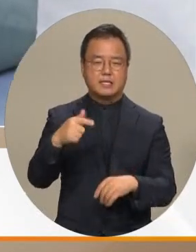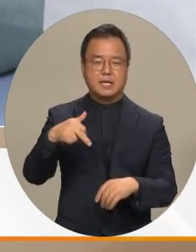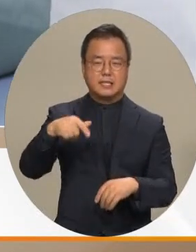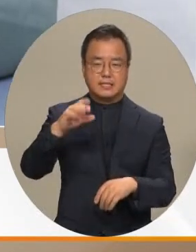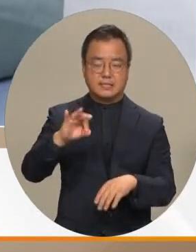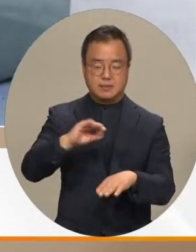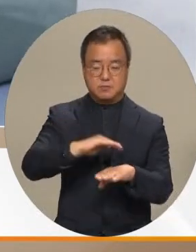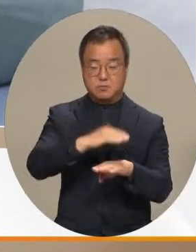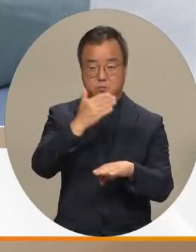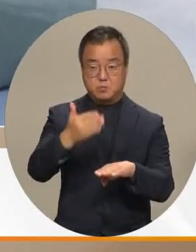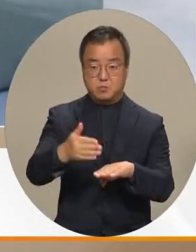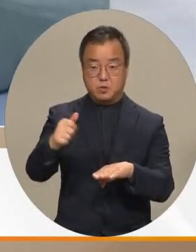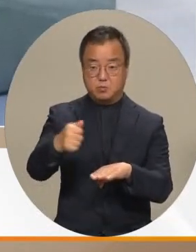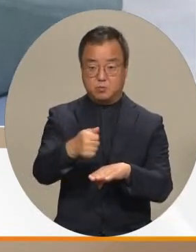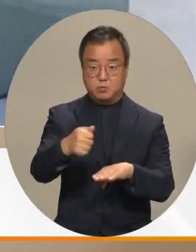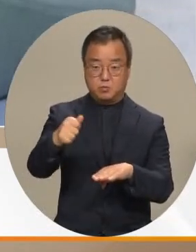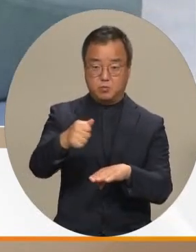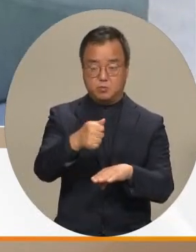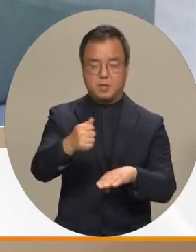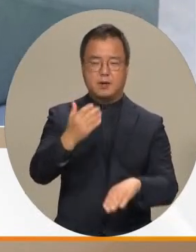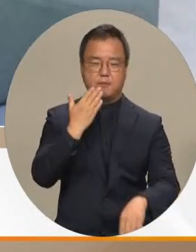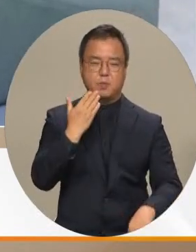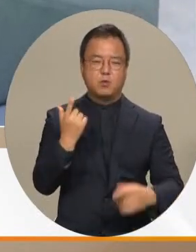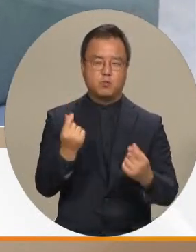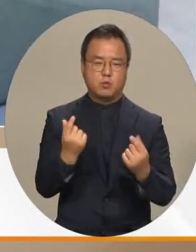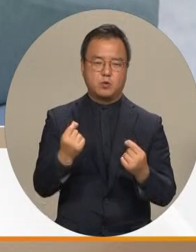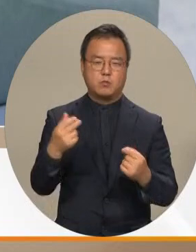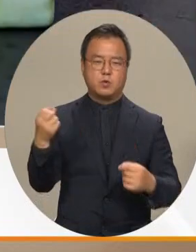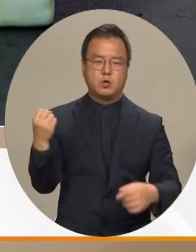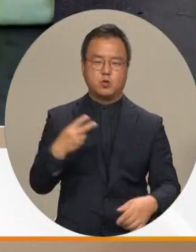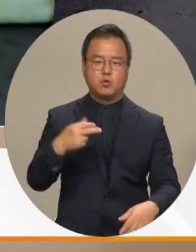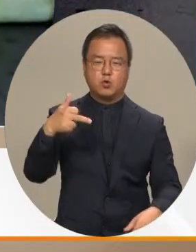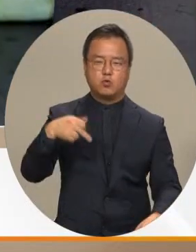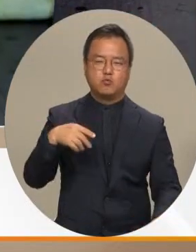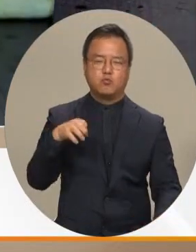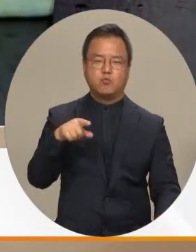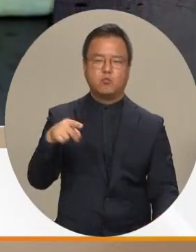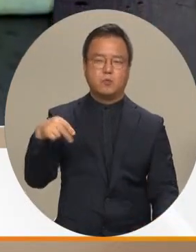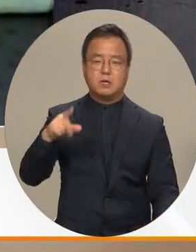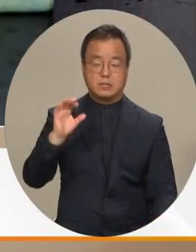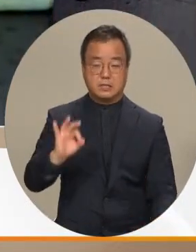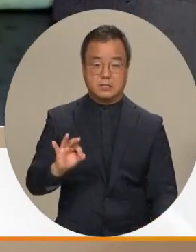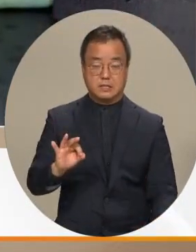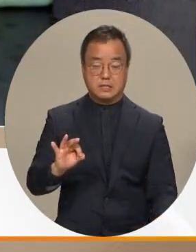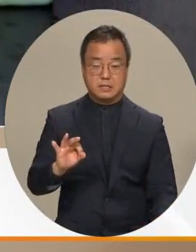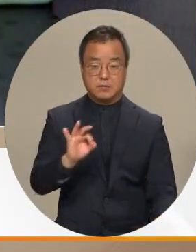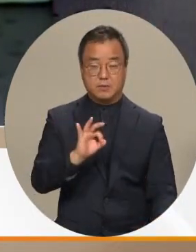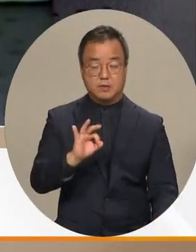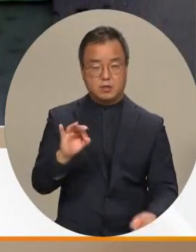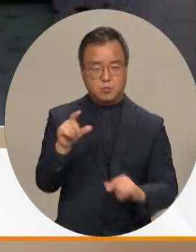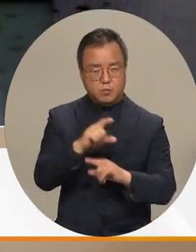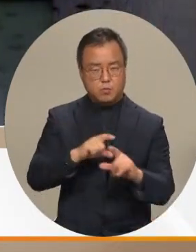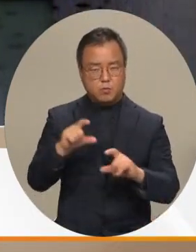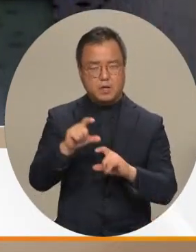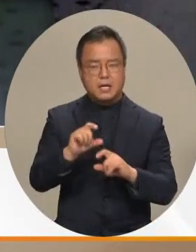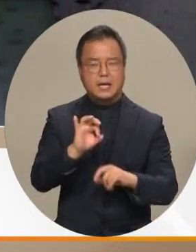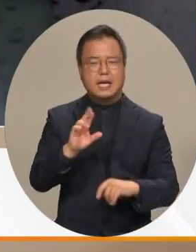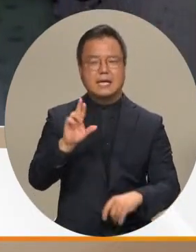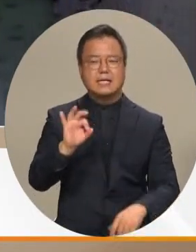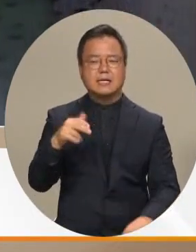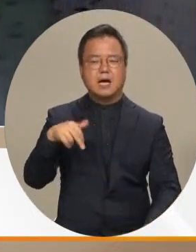나타나게 됩니다 또는 절연체를 두어서 쿠퍼 이제 쿠퍼상이 양자 터널링 할 때 나타나는 효과가 또 있거든요